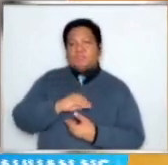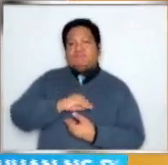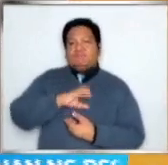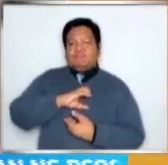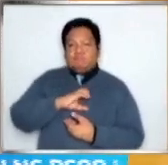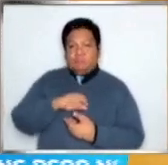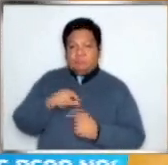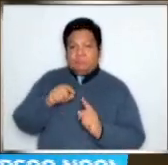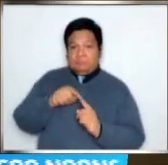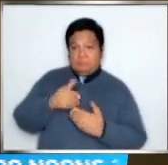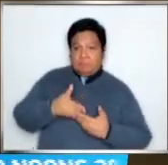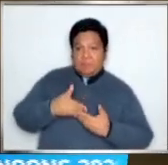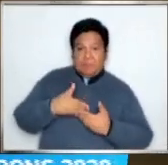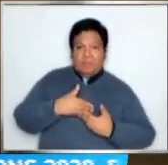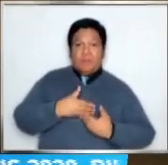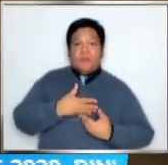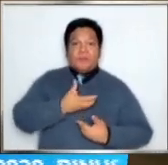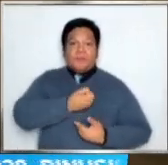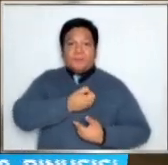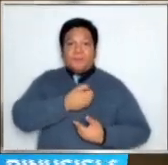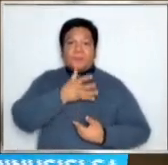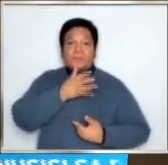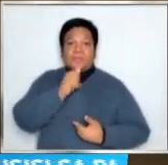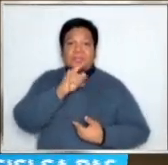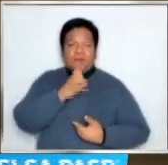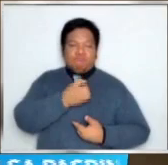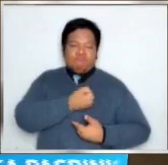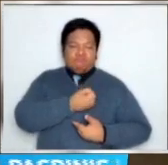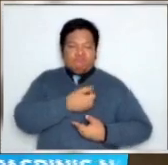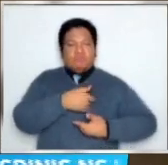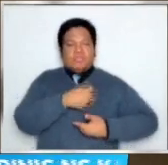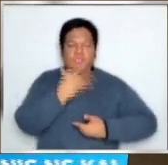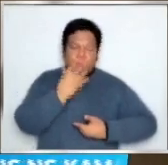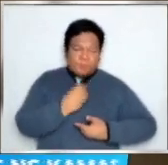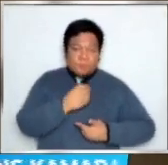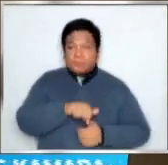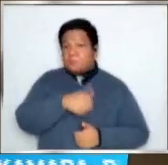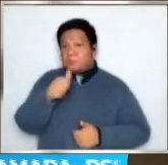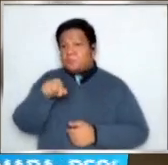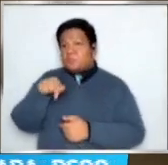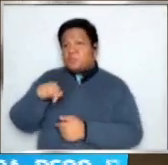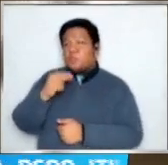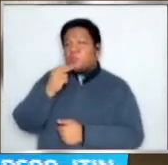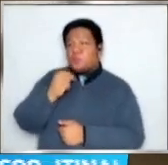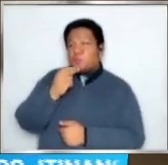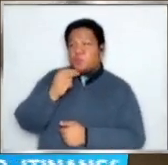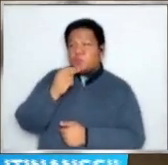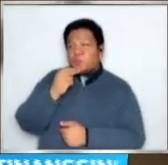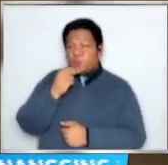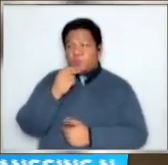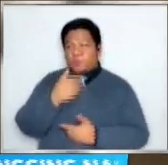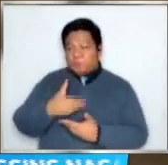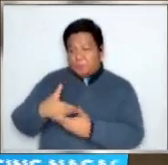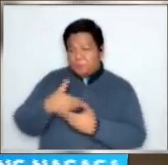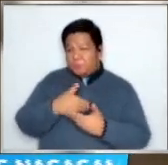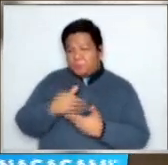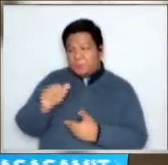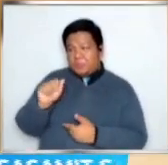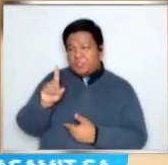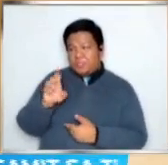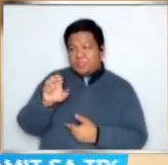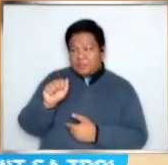nagbe-breastfeed kay Mommy Aisel. Habang ang haba naman ng tulog at cute na botsyog ang dating ni Baby Adea Denise ni Mommy Marie